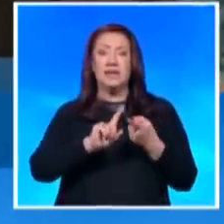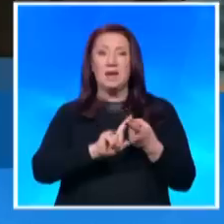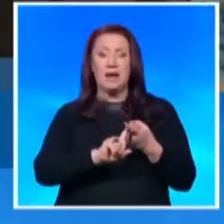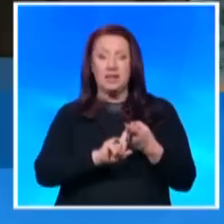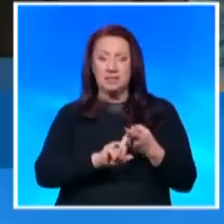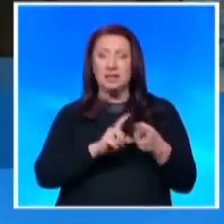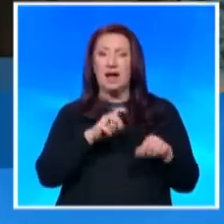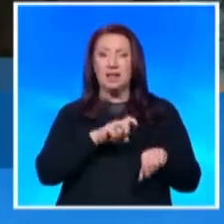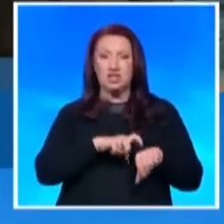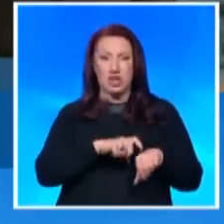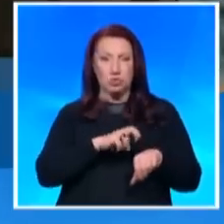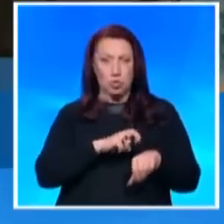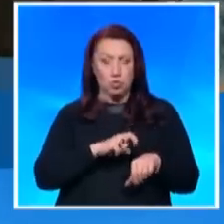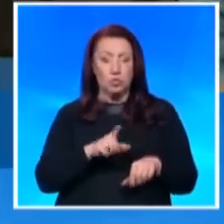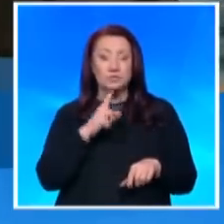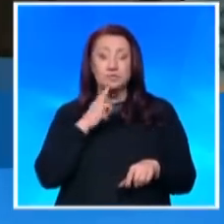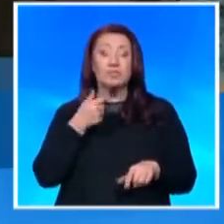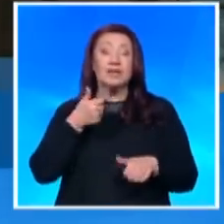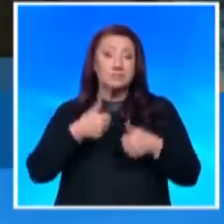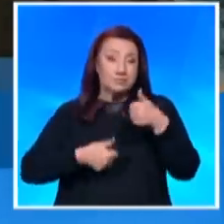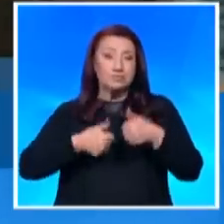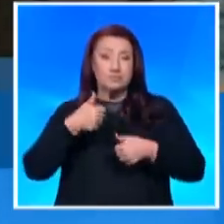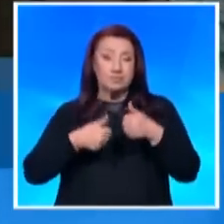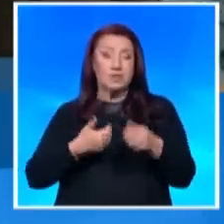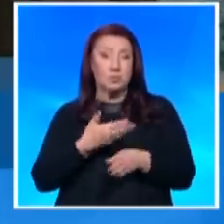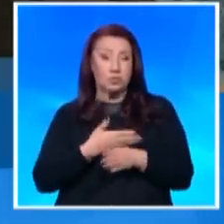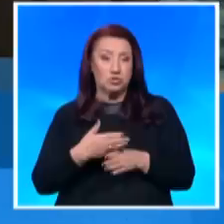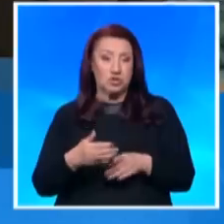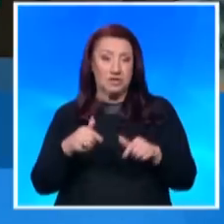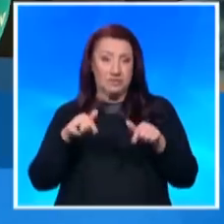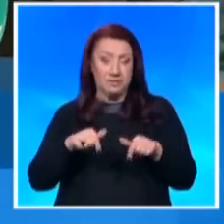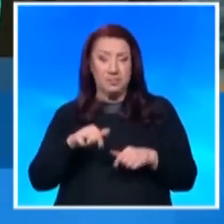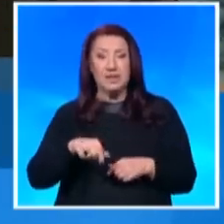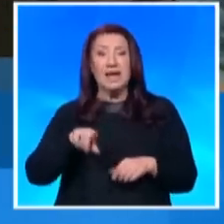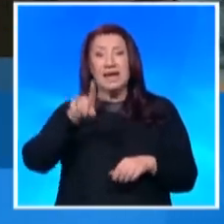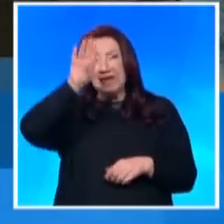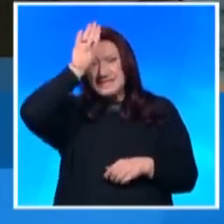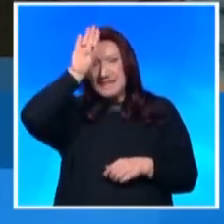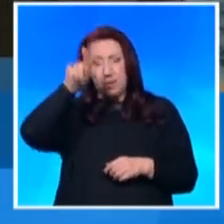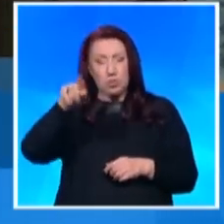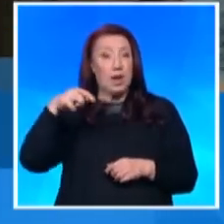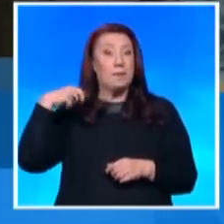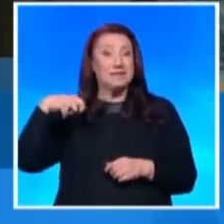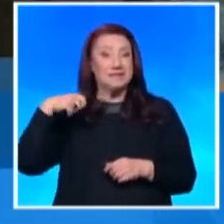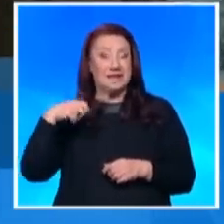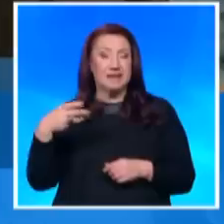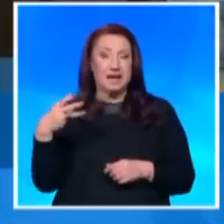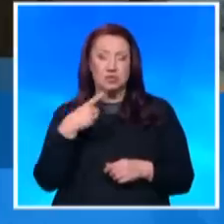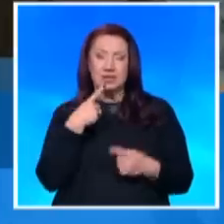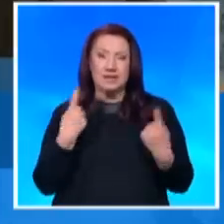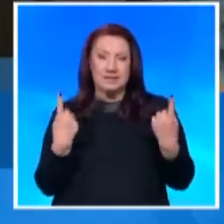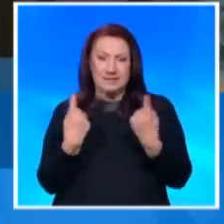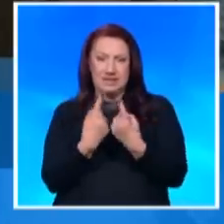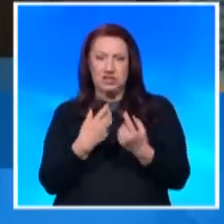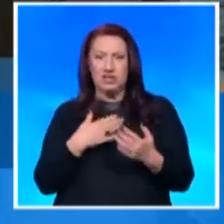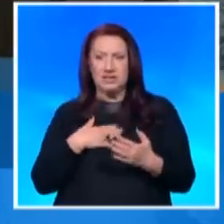за сърцата на хората обаче продължава и днес тук в Истанбул президентът Ердоган се срещна със свои привърженици, символично в